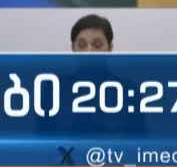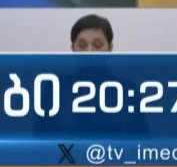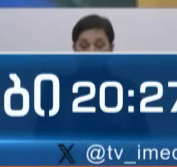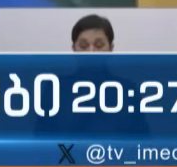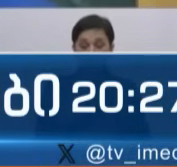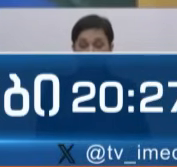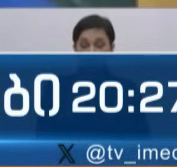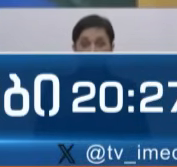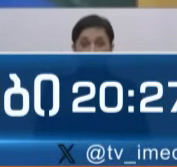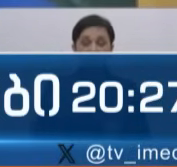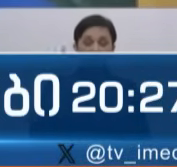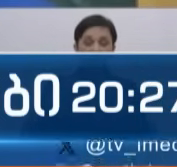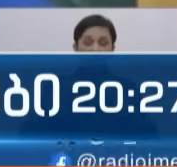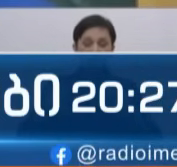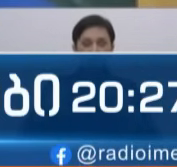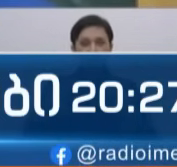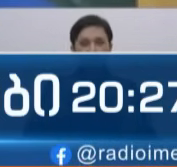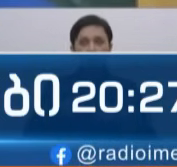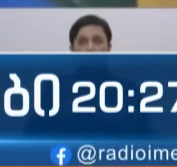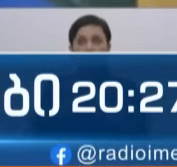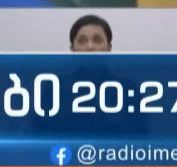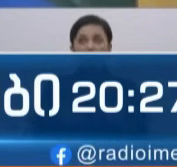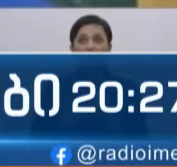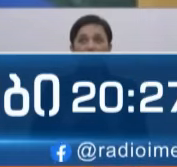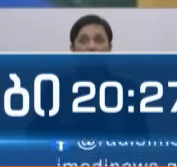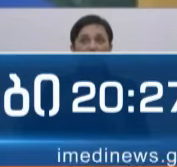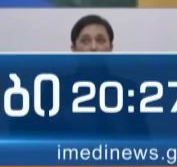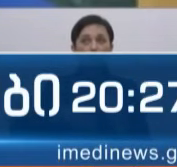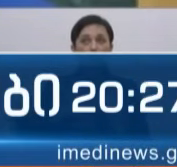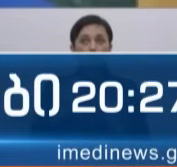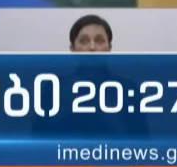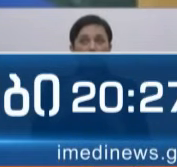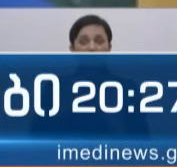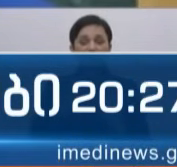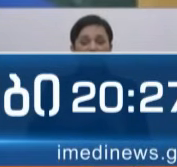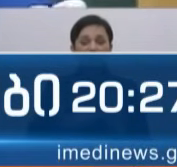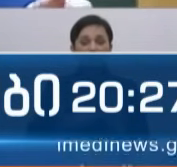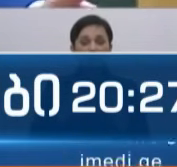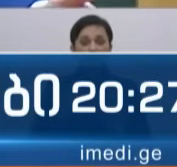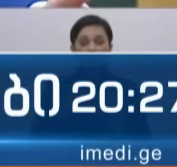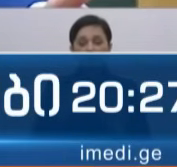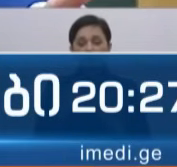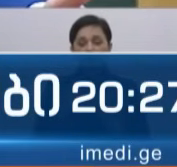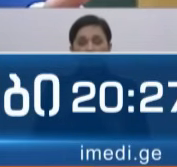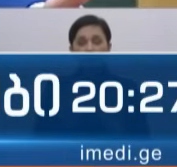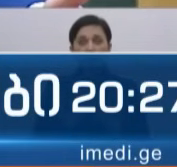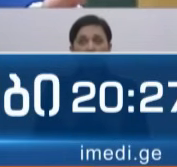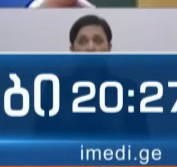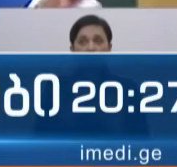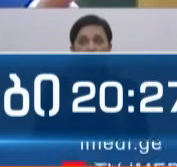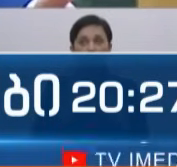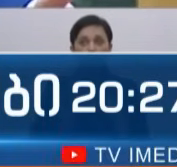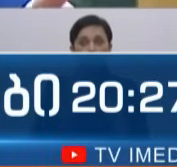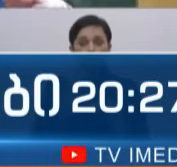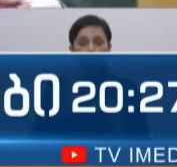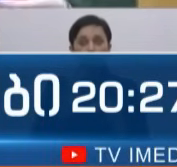მოსამართლეების გადახედვა, შეიძლება ეს ყველაფერი დასრულდეს მათი სისტემიდან გაშვებით, რაც არის ანტიკონსტიტუციური